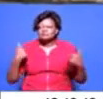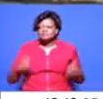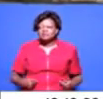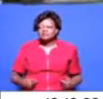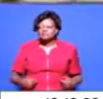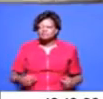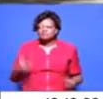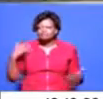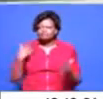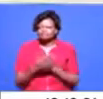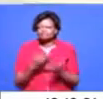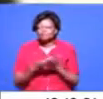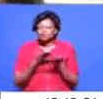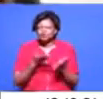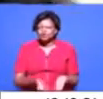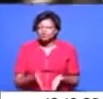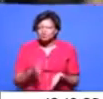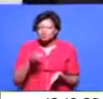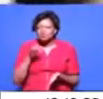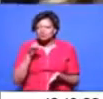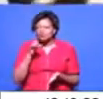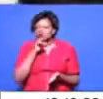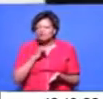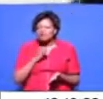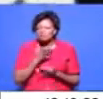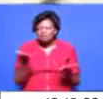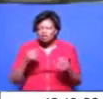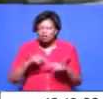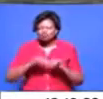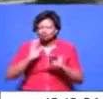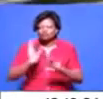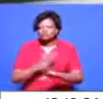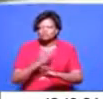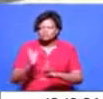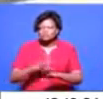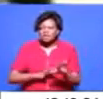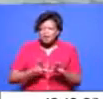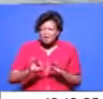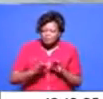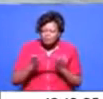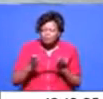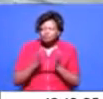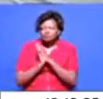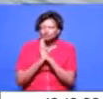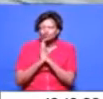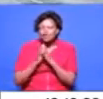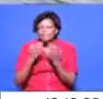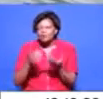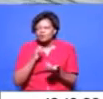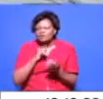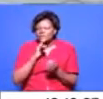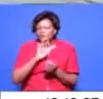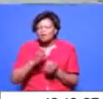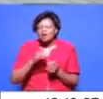leo, wazee wa huko bado wanaimba nyimbo zinazoeleza hadithi za mababu wao kuhusu kuteleza na